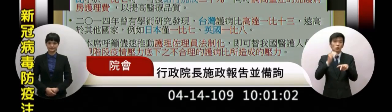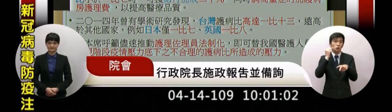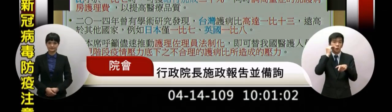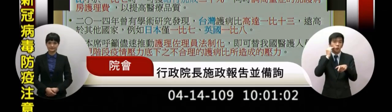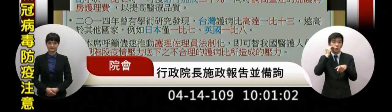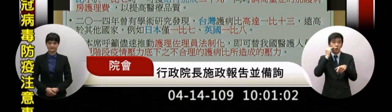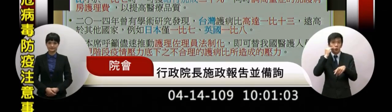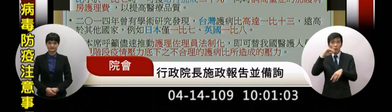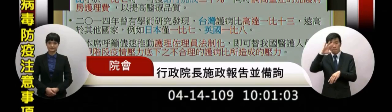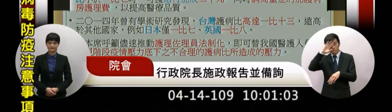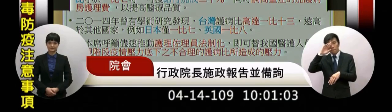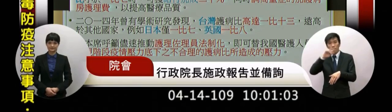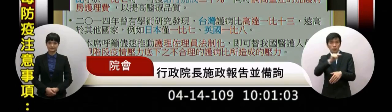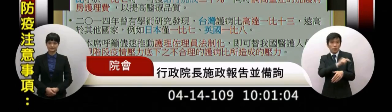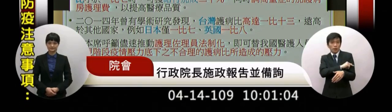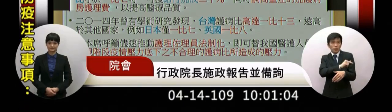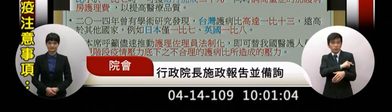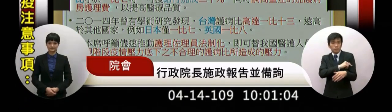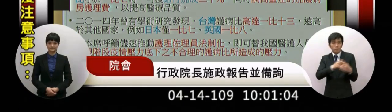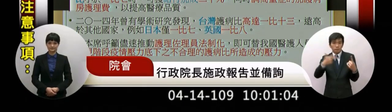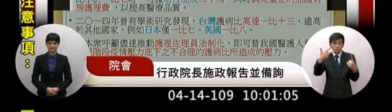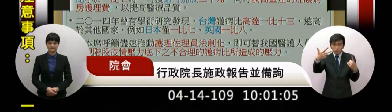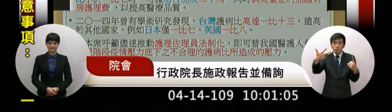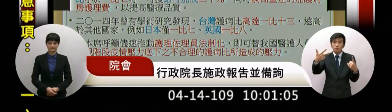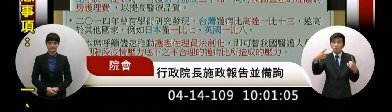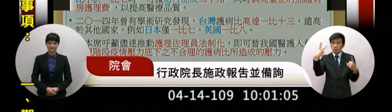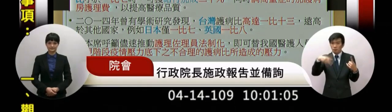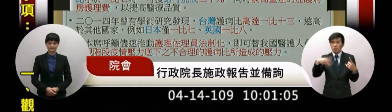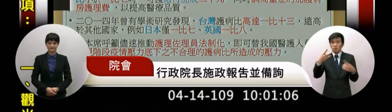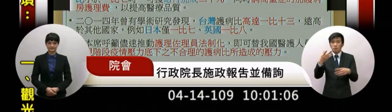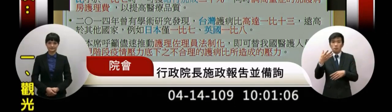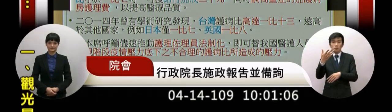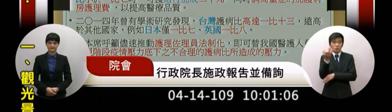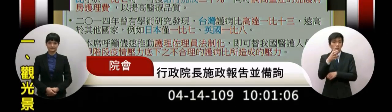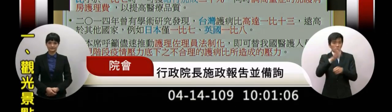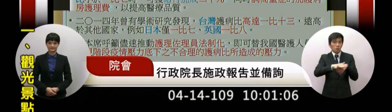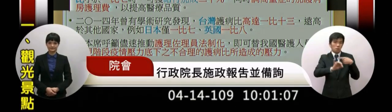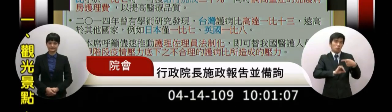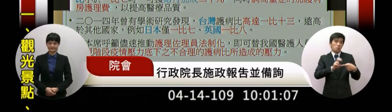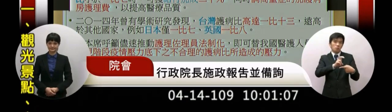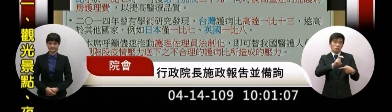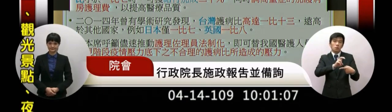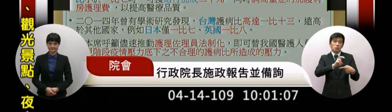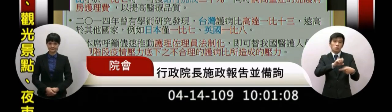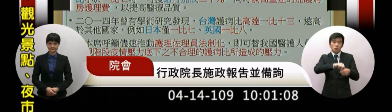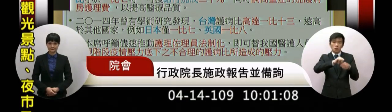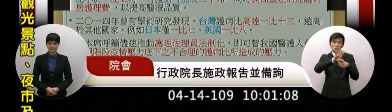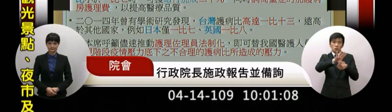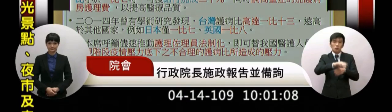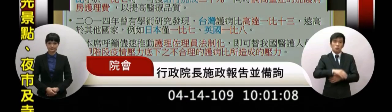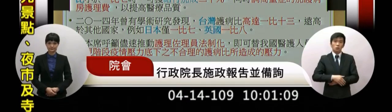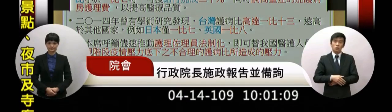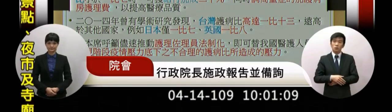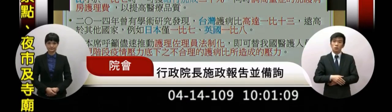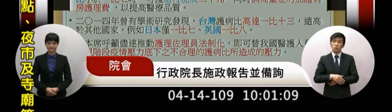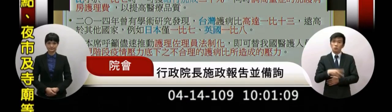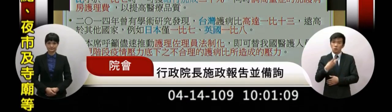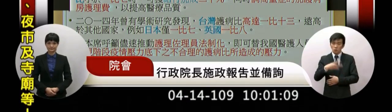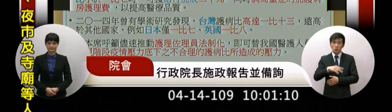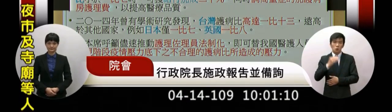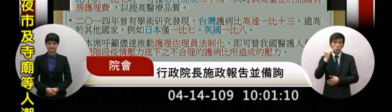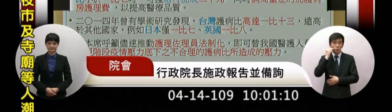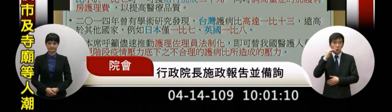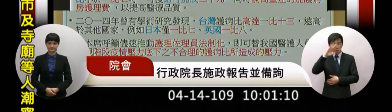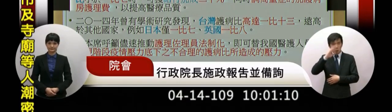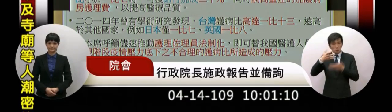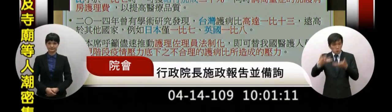急的这个加成20%，同时调高了重症的加护病户的护理费，以提高